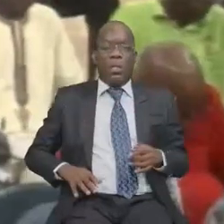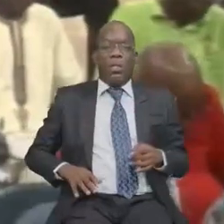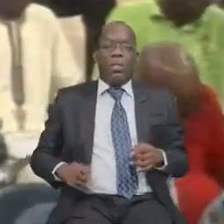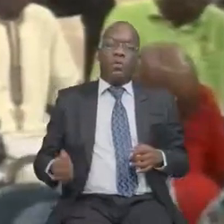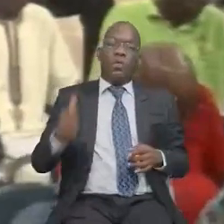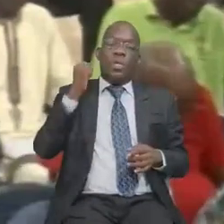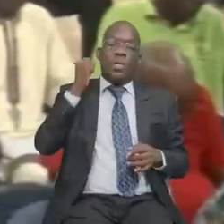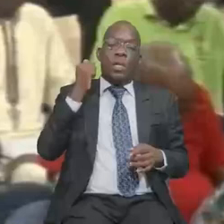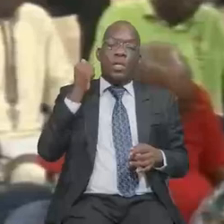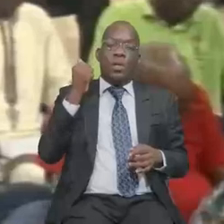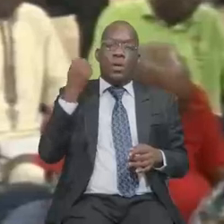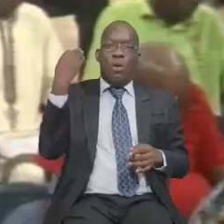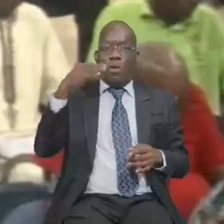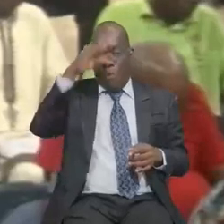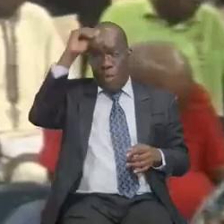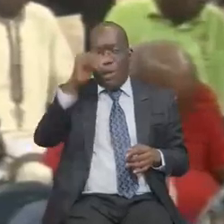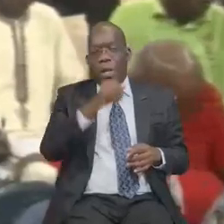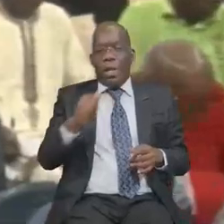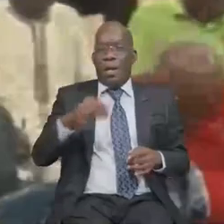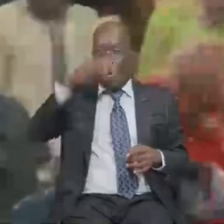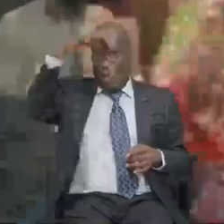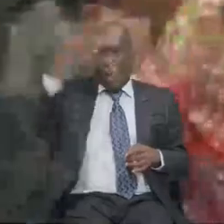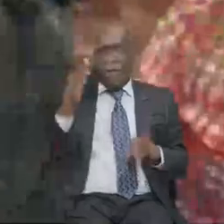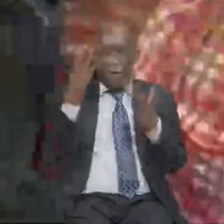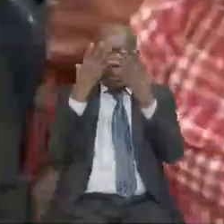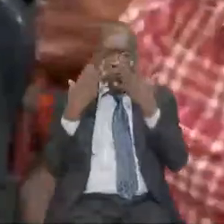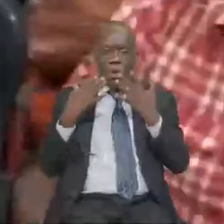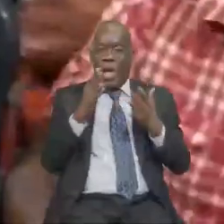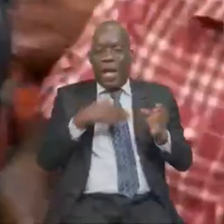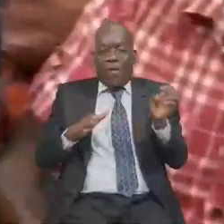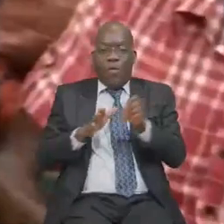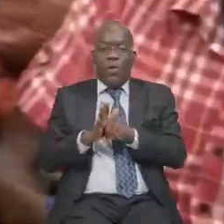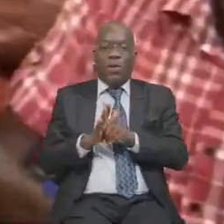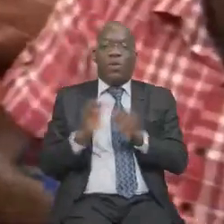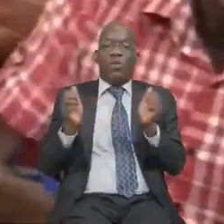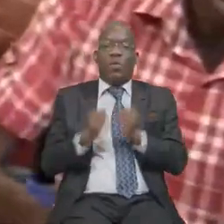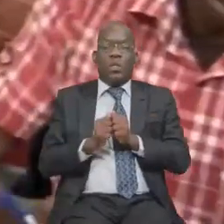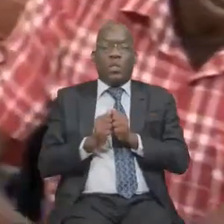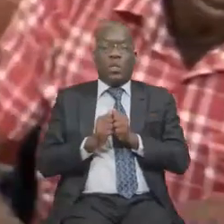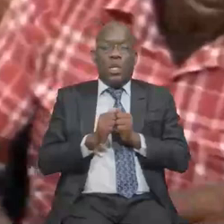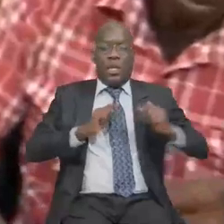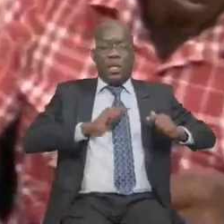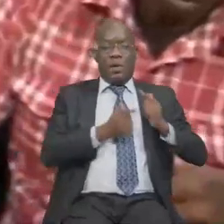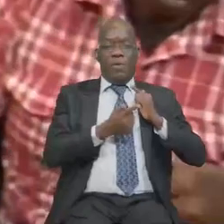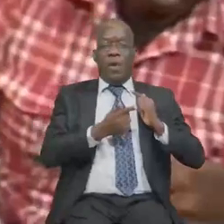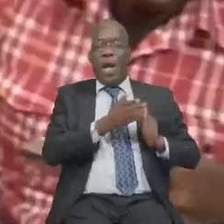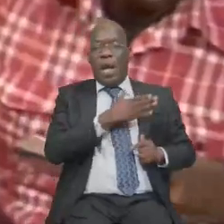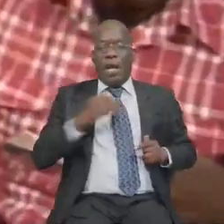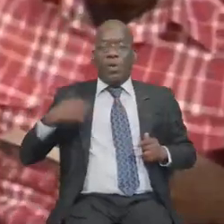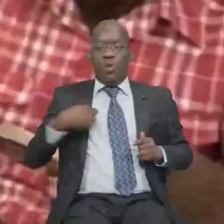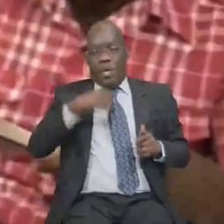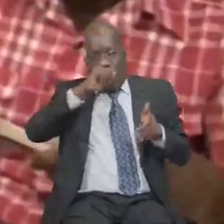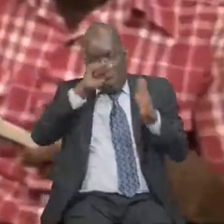de douleur et habitués à la souffrance, semblable à celui dont on détourne